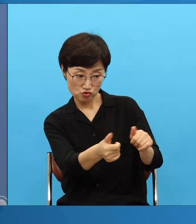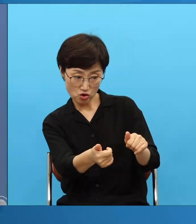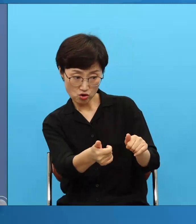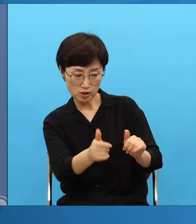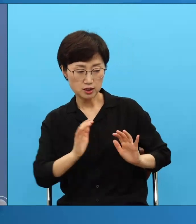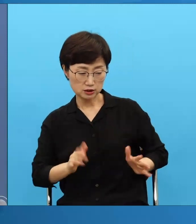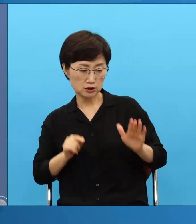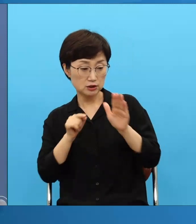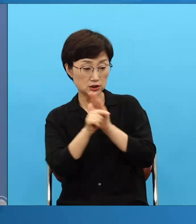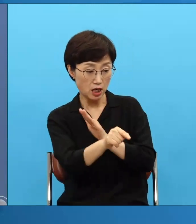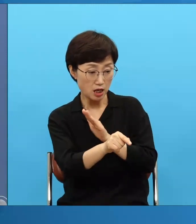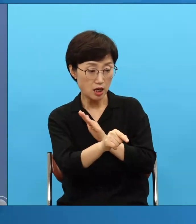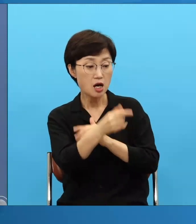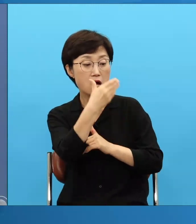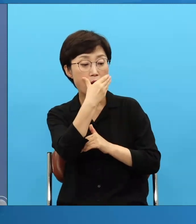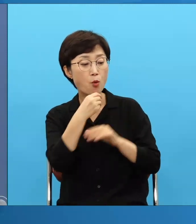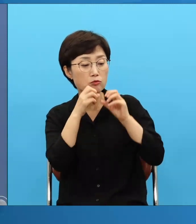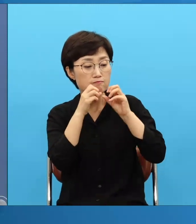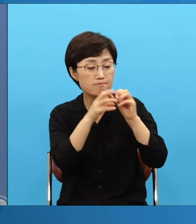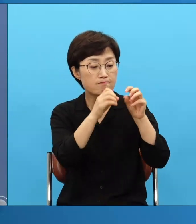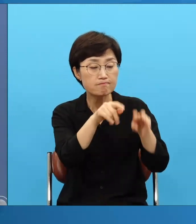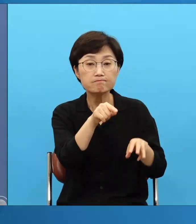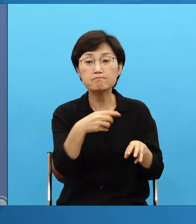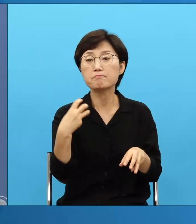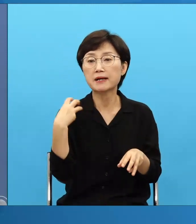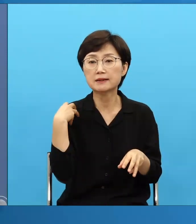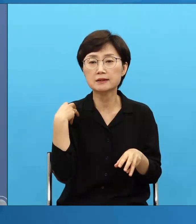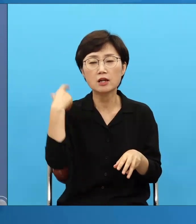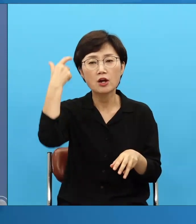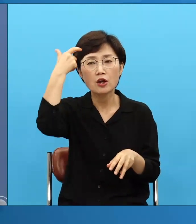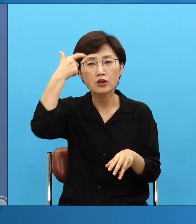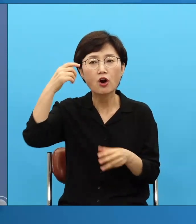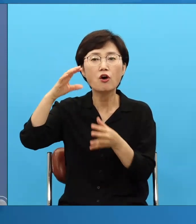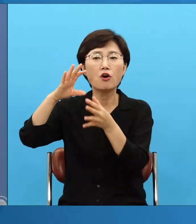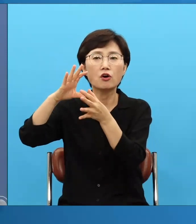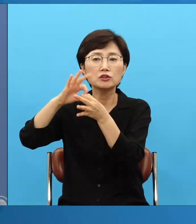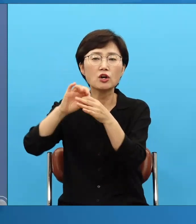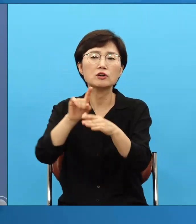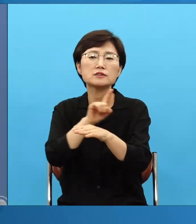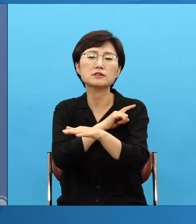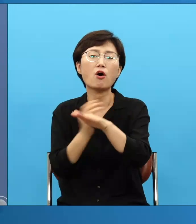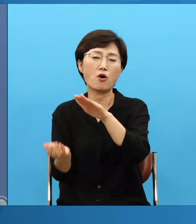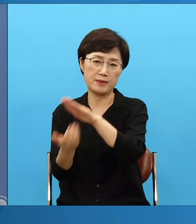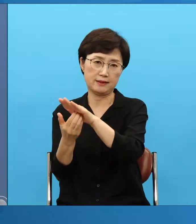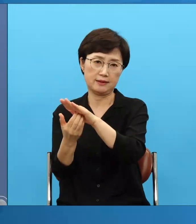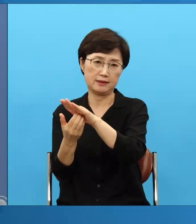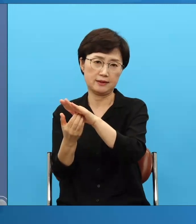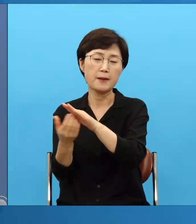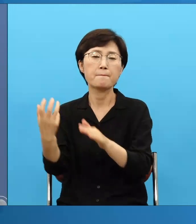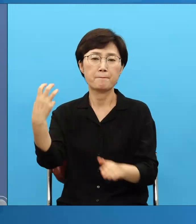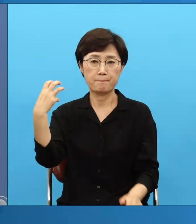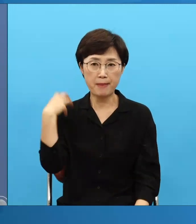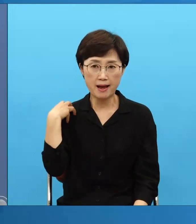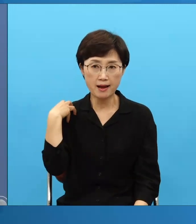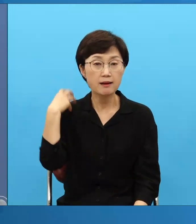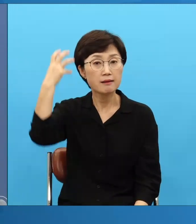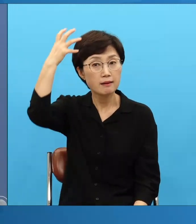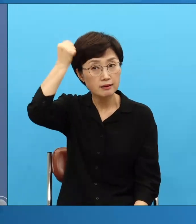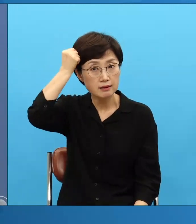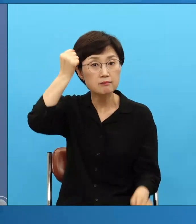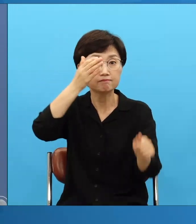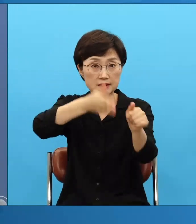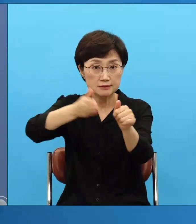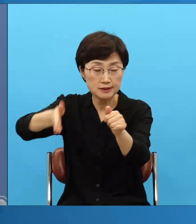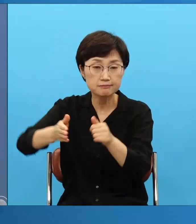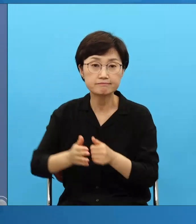서밋의 정인으로 가는 축복을 받아야 된다 그 말이에요. You have to receive the blessing of going out as the one who receives and has